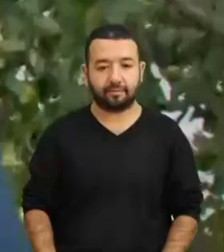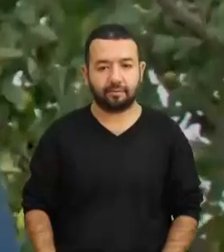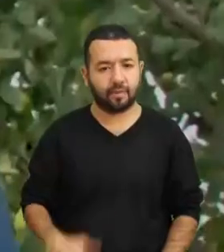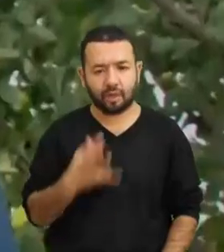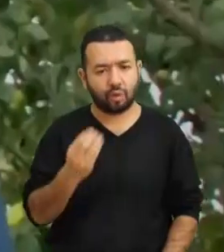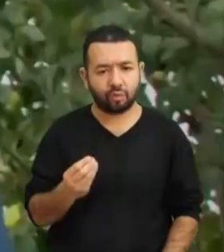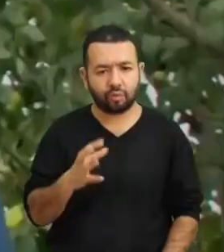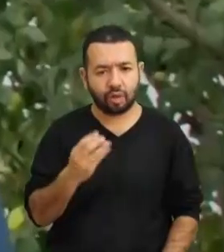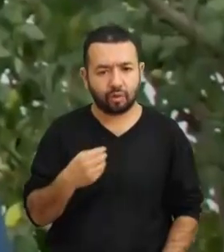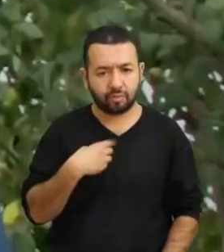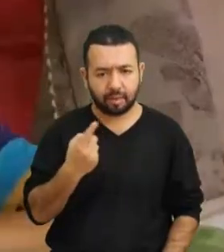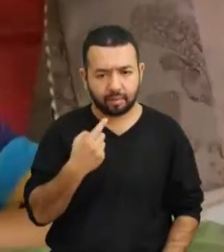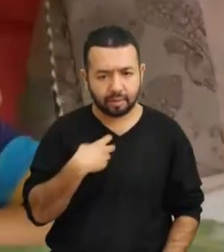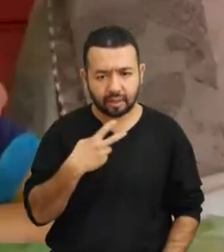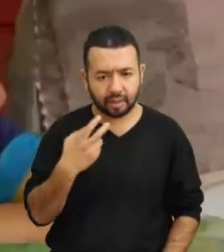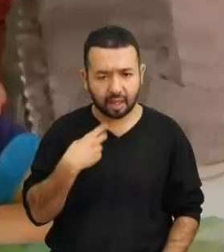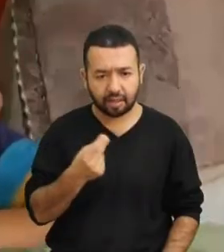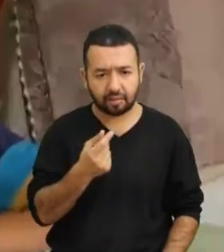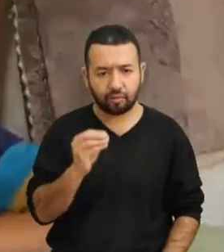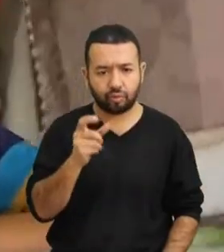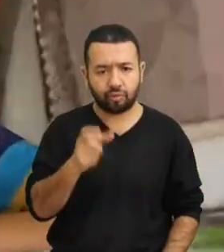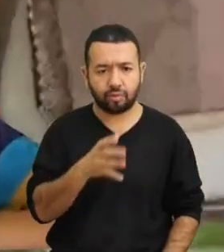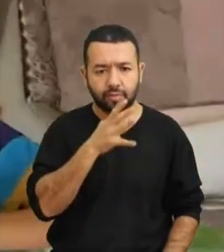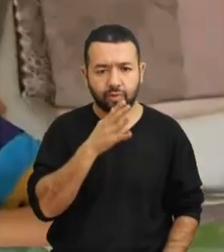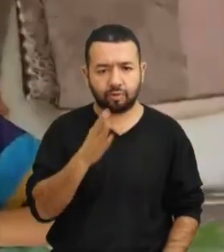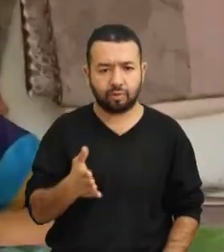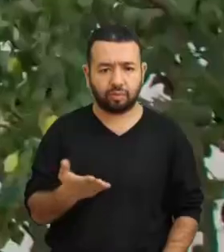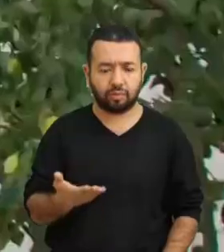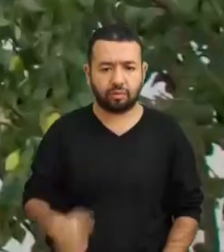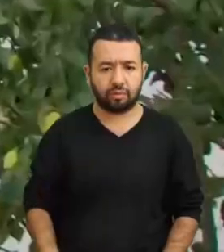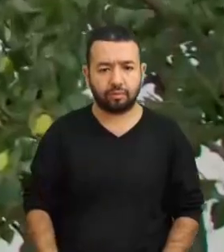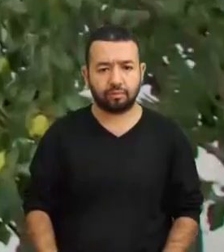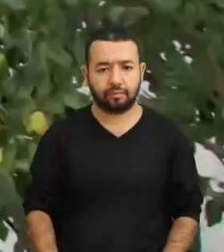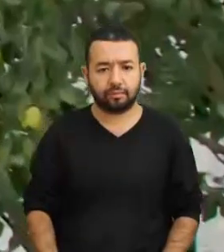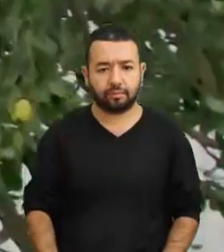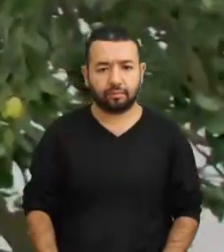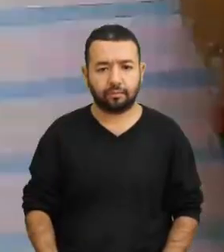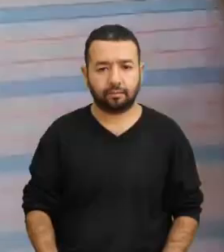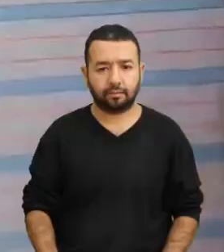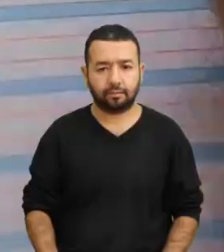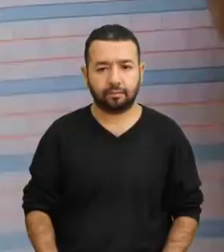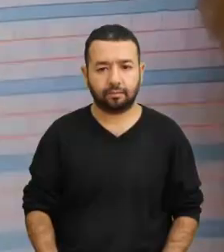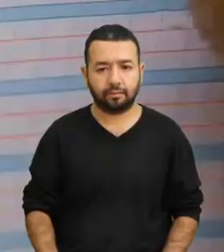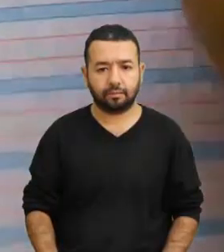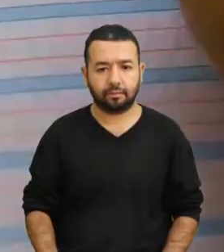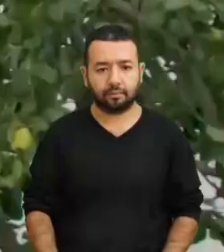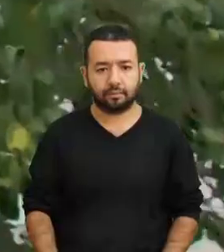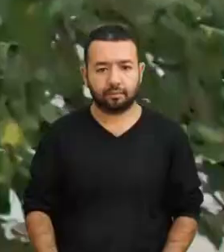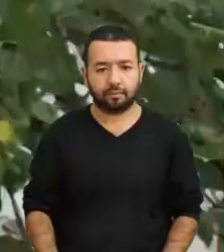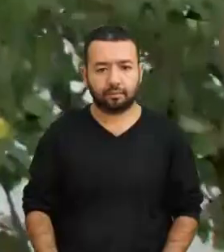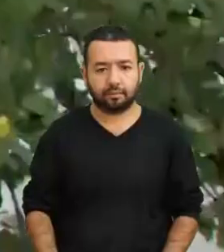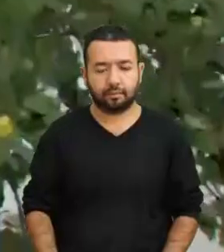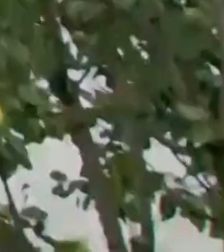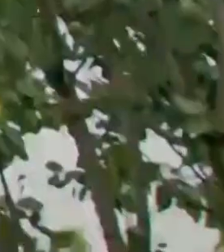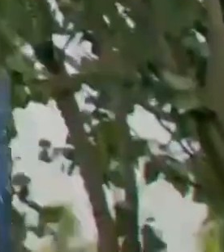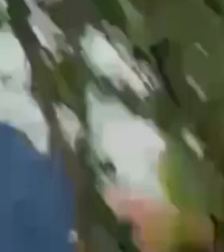Ne oldu ya? Ben bir şey mi kaçırdım? Çocuk gülüyor ya. Hanım gülüşü böyle. Sarp ağzı açık ayran budalası gibi kafasını uzatmış